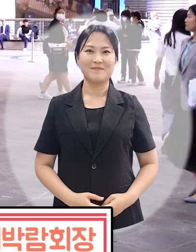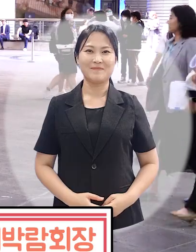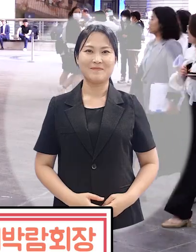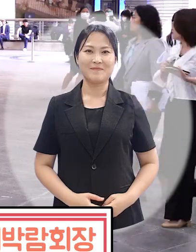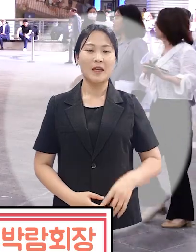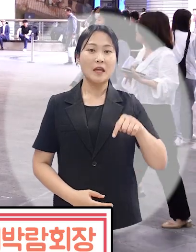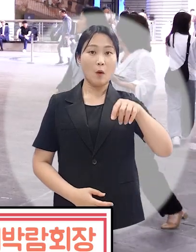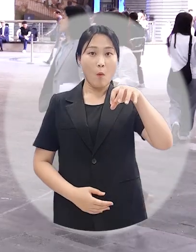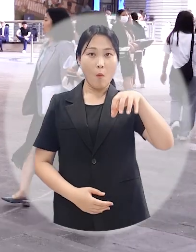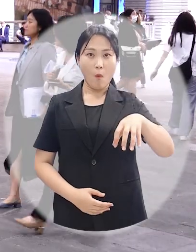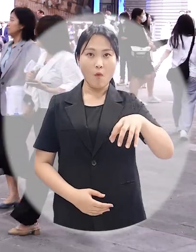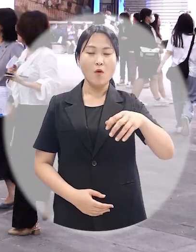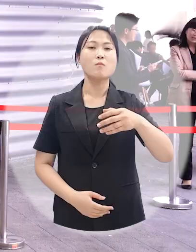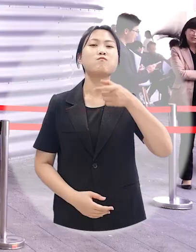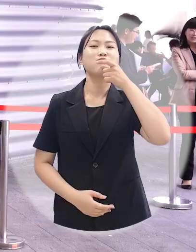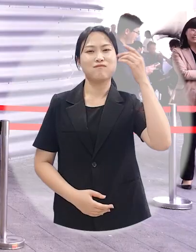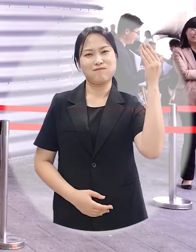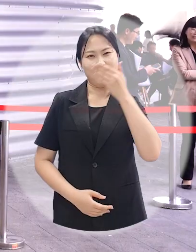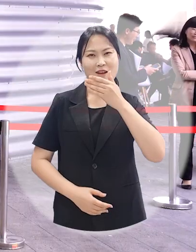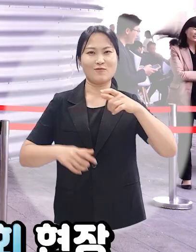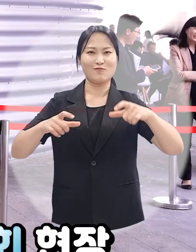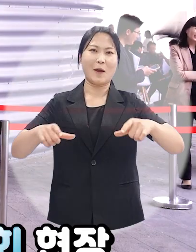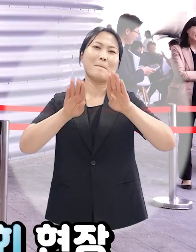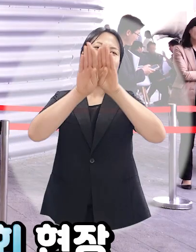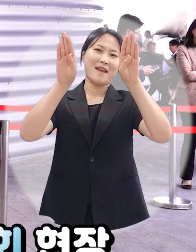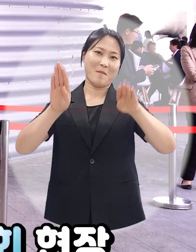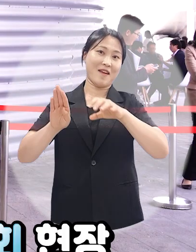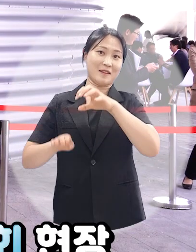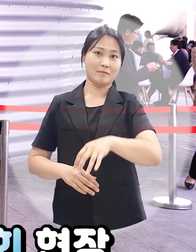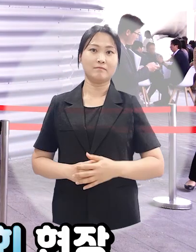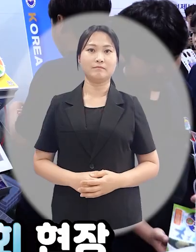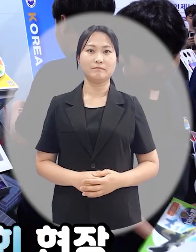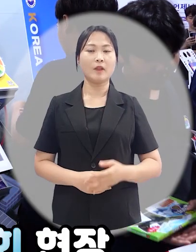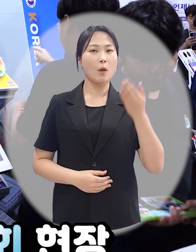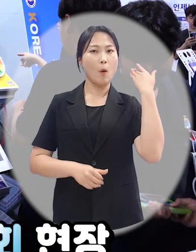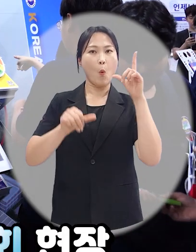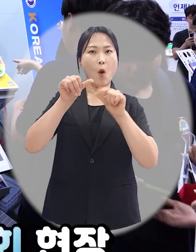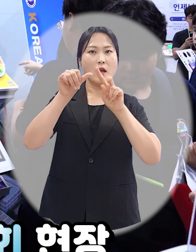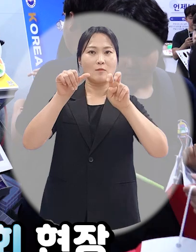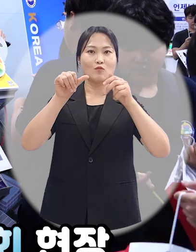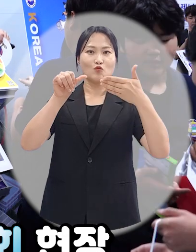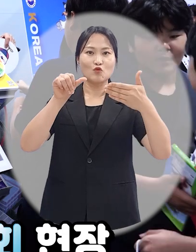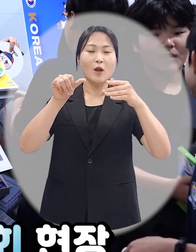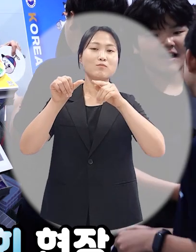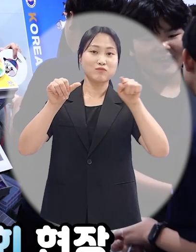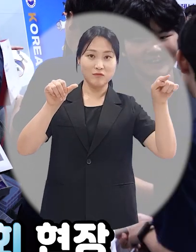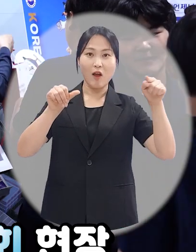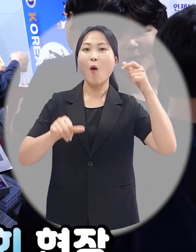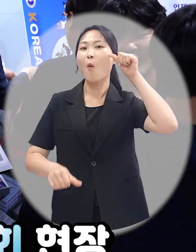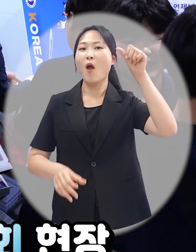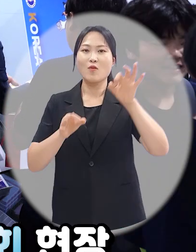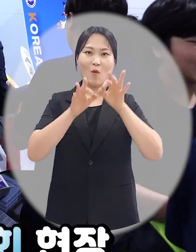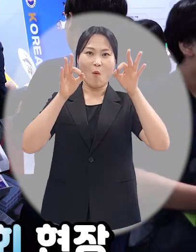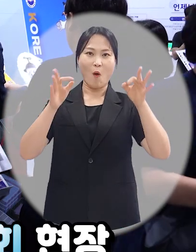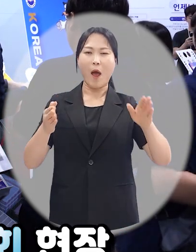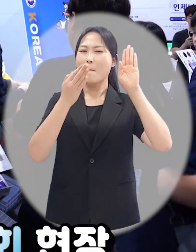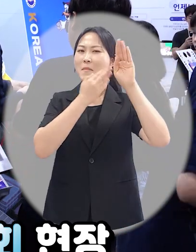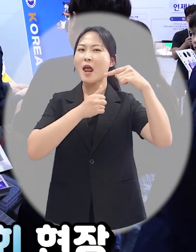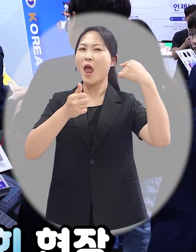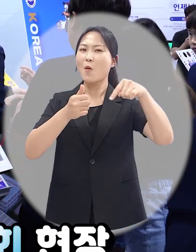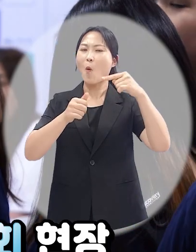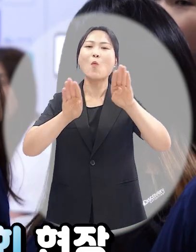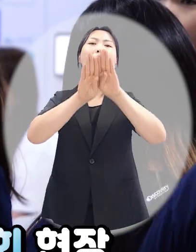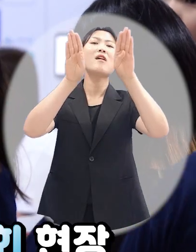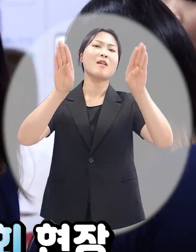이곳은 여수세계박람회장입니다. 지난 5월 29일부터 닷새 동안 2024 대한민국 글로컬 미래교육 박람회가